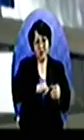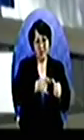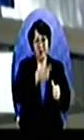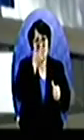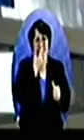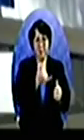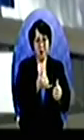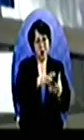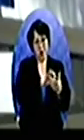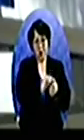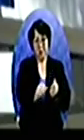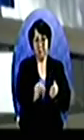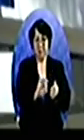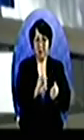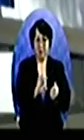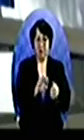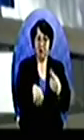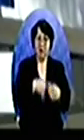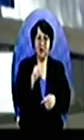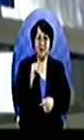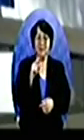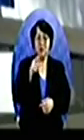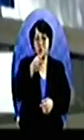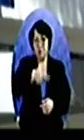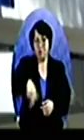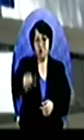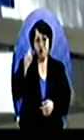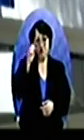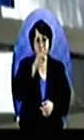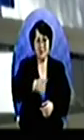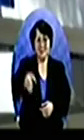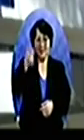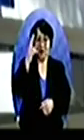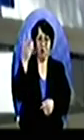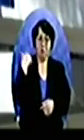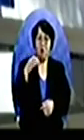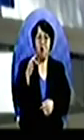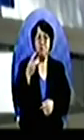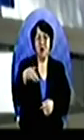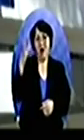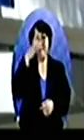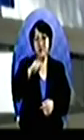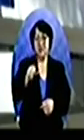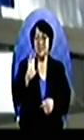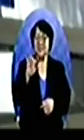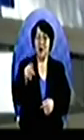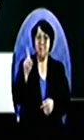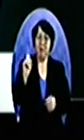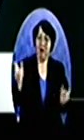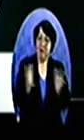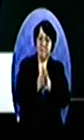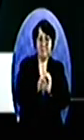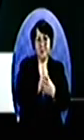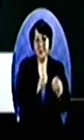Хэргийг иргэн сануул Just Group-ийн ерөнхий захирал Батхүү 2009-2010 онд Өмнөд Африкийн Стандарт банктай зээлийн гэрээ байгуулж 2012